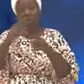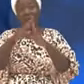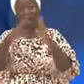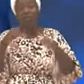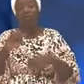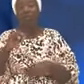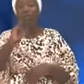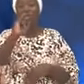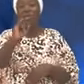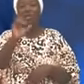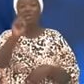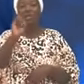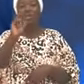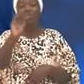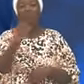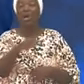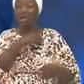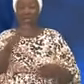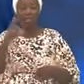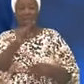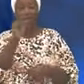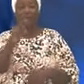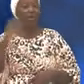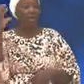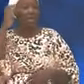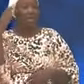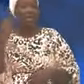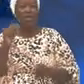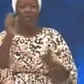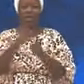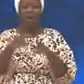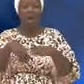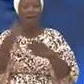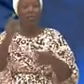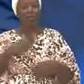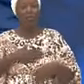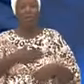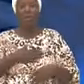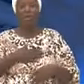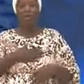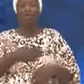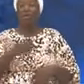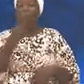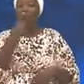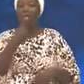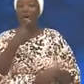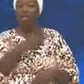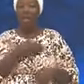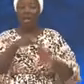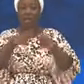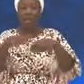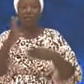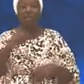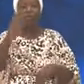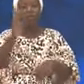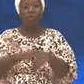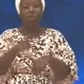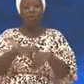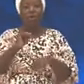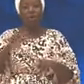tu écouteras la parole qui sortir de ma bouche et tu les avais tu iras de ma part